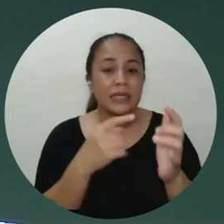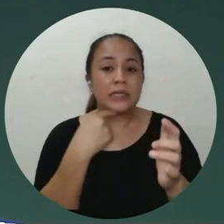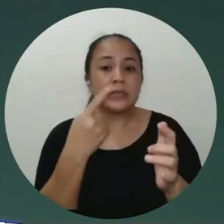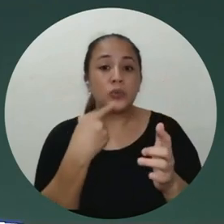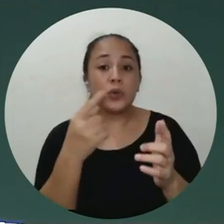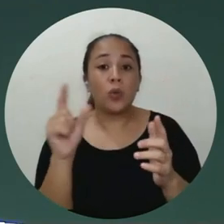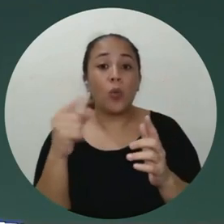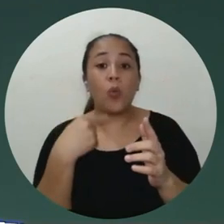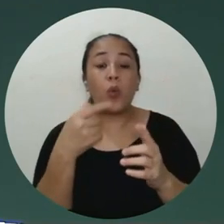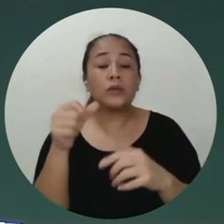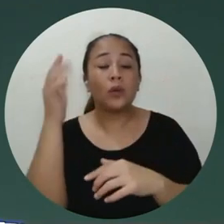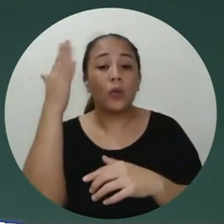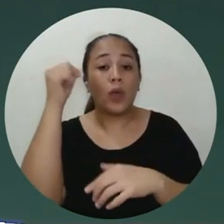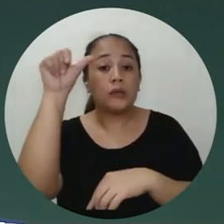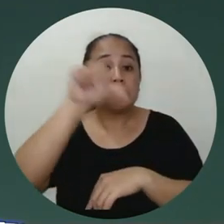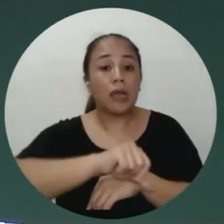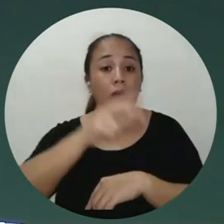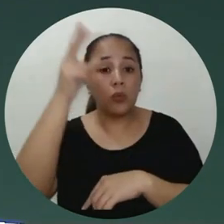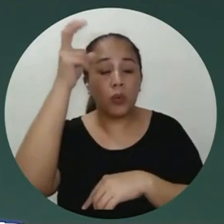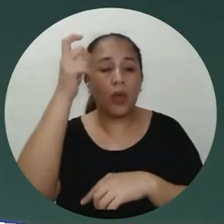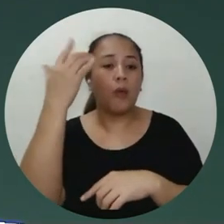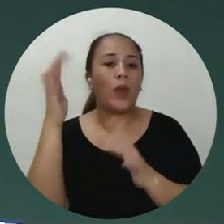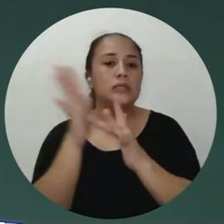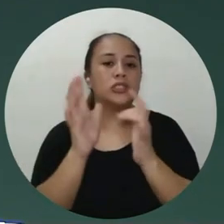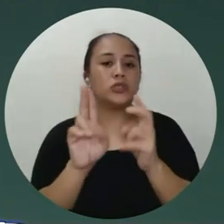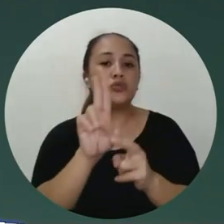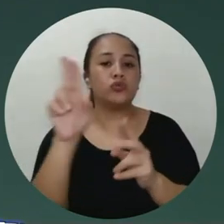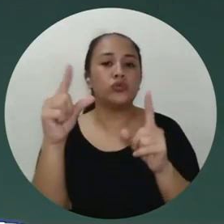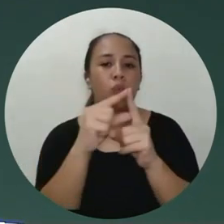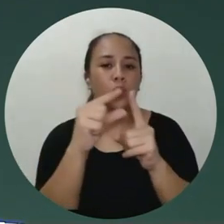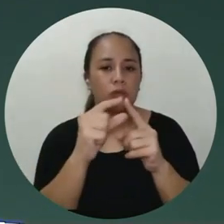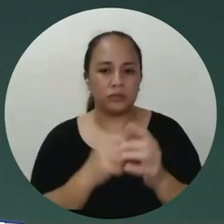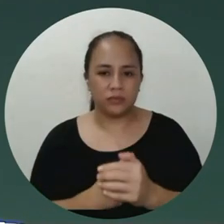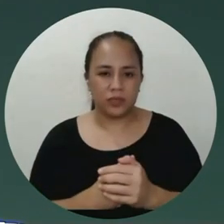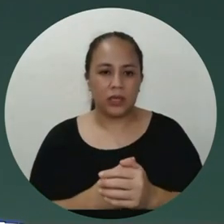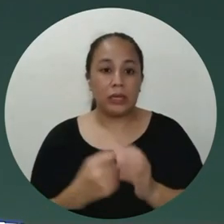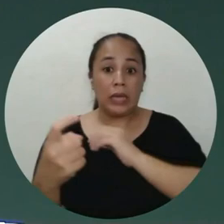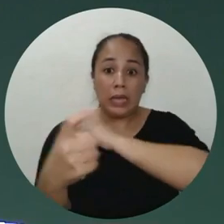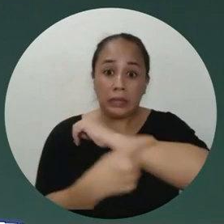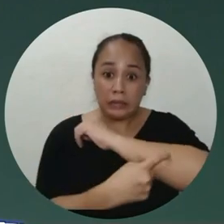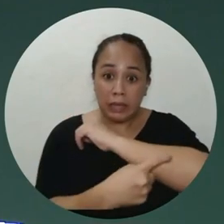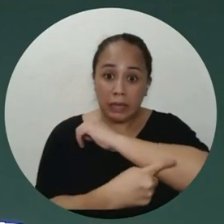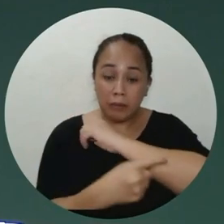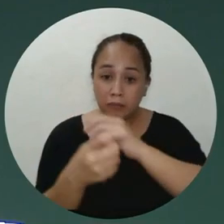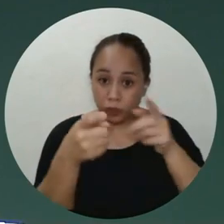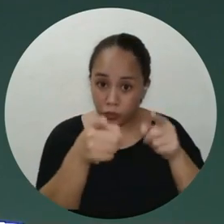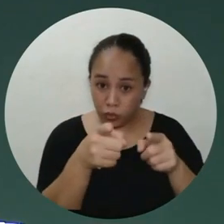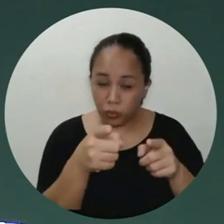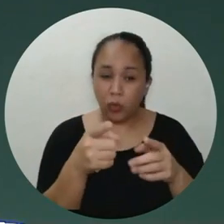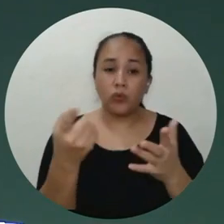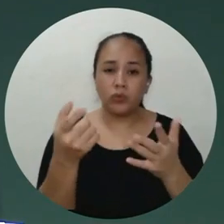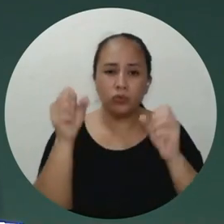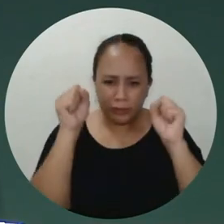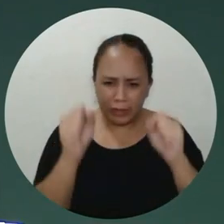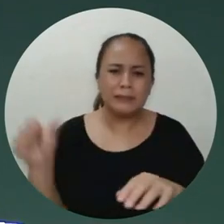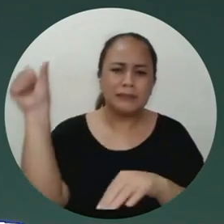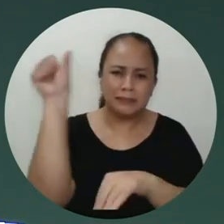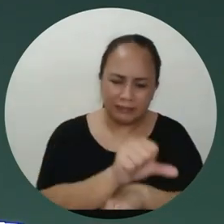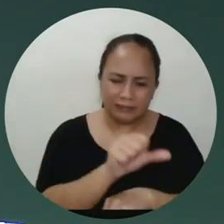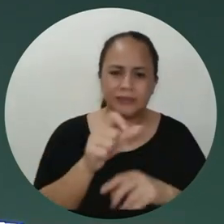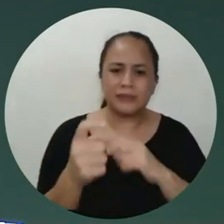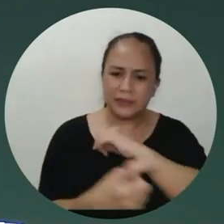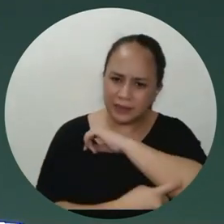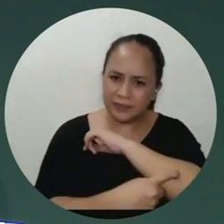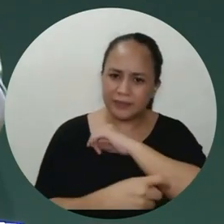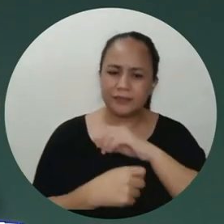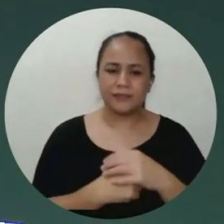word. 그 여러분에게 유혹이 올 때 어떻게 이겨야 돼요? So when temptations come to you, how should you overcome those? 여러분 속에서 밖에서 유혹 올 때 어떻게 이겨야